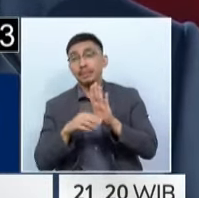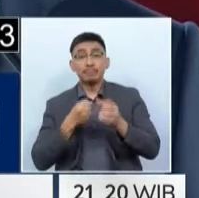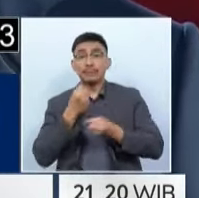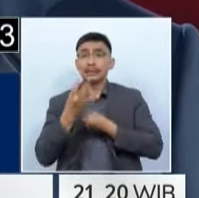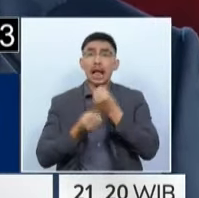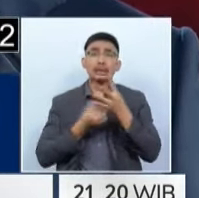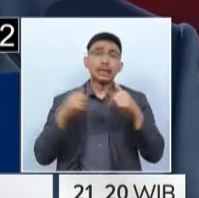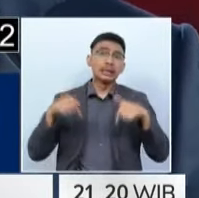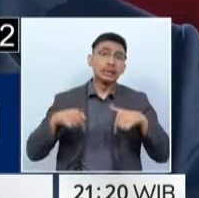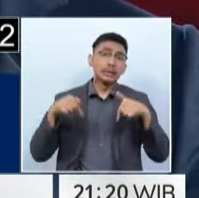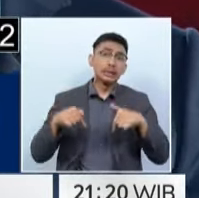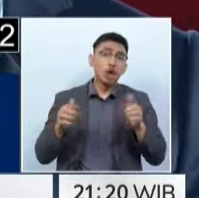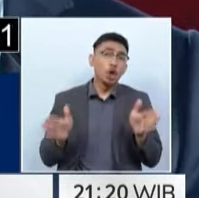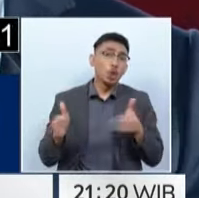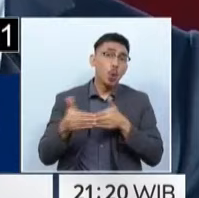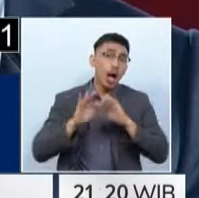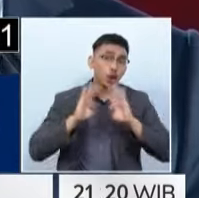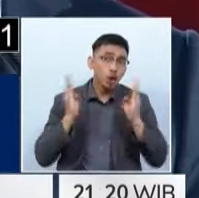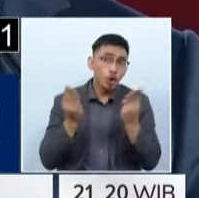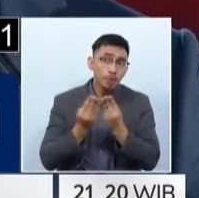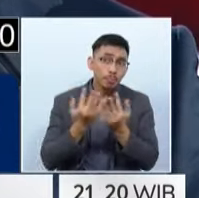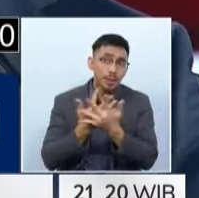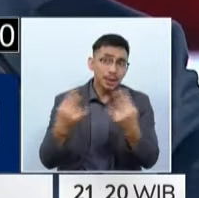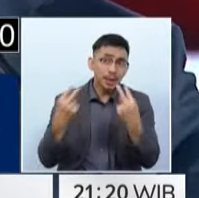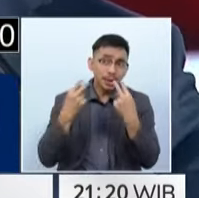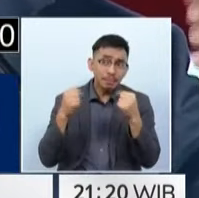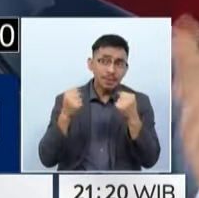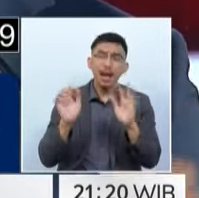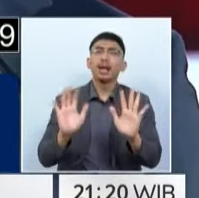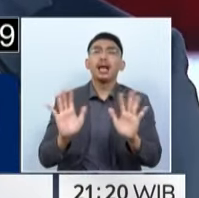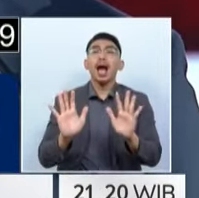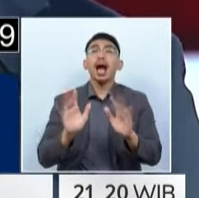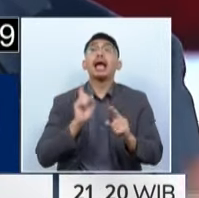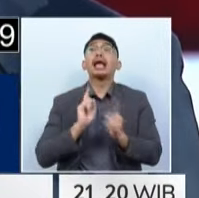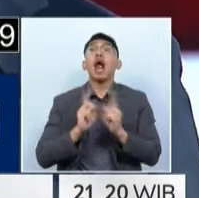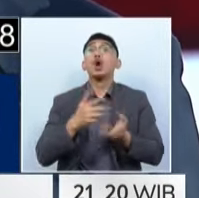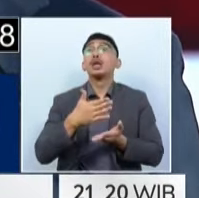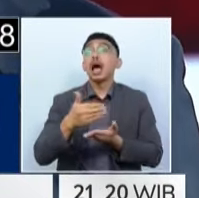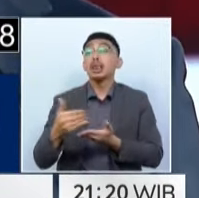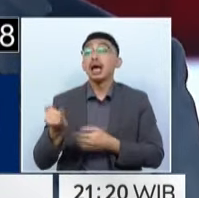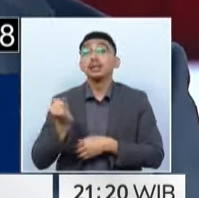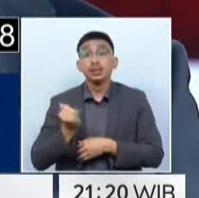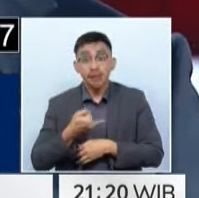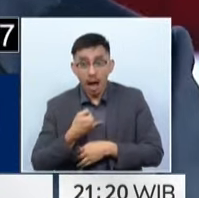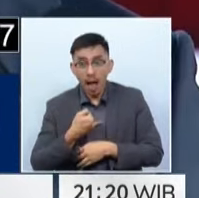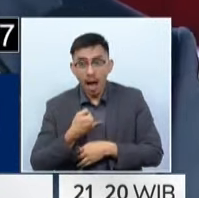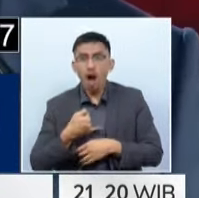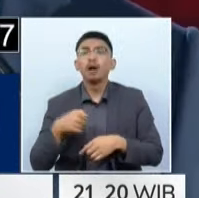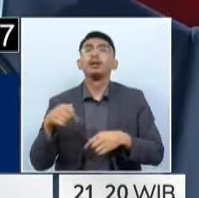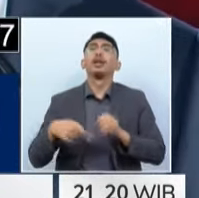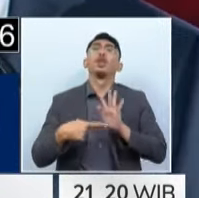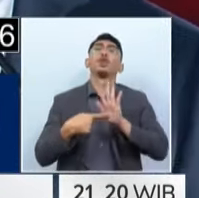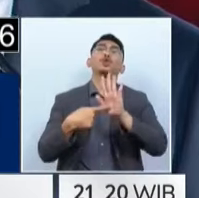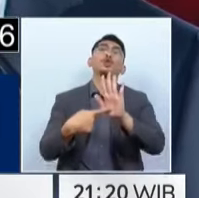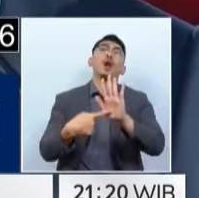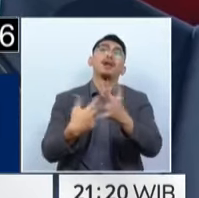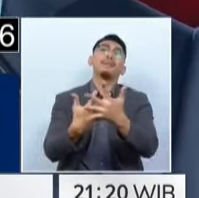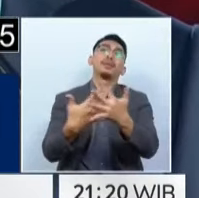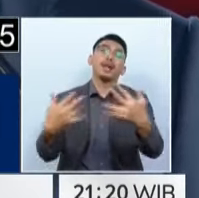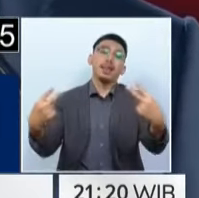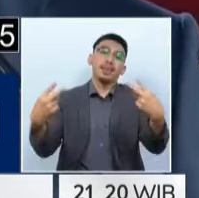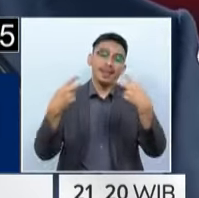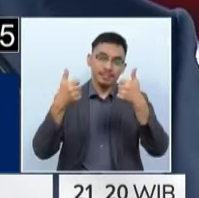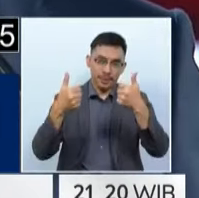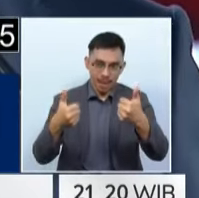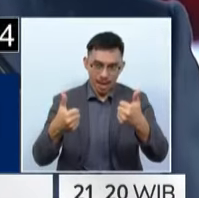publik justru kalau bapak ketahui datanya salah tunjukkan di tempat ini sehingga publik bisa mengetahui bukan dalam pertemuan-pertemuan